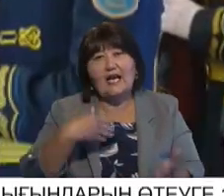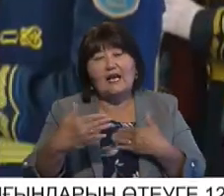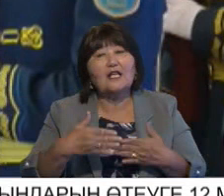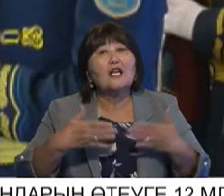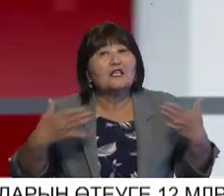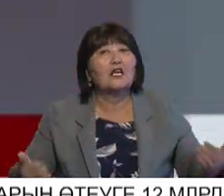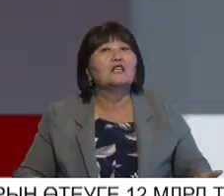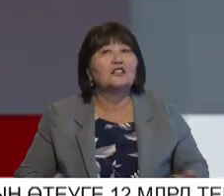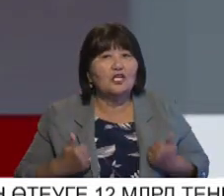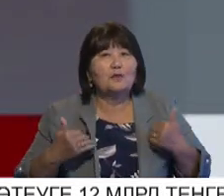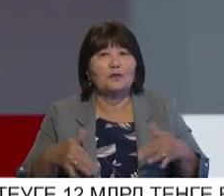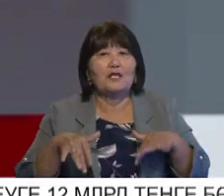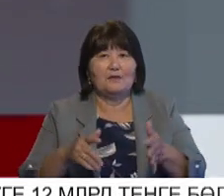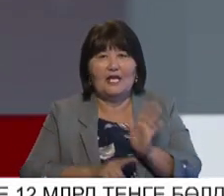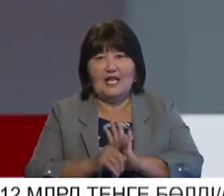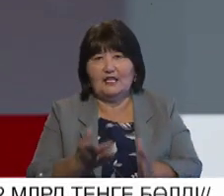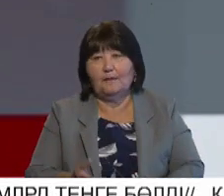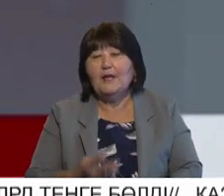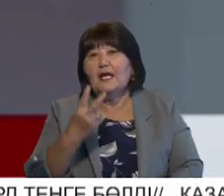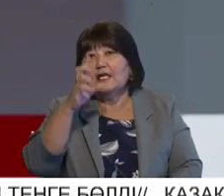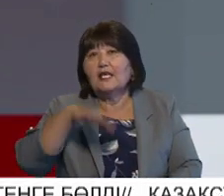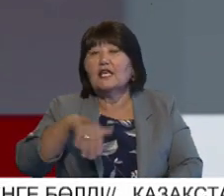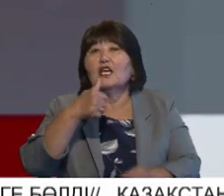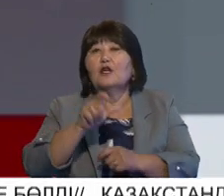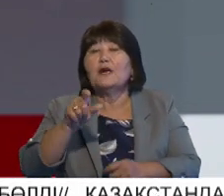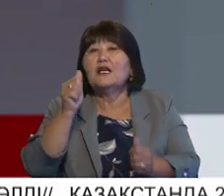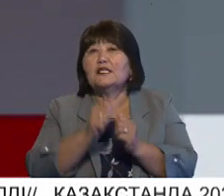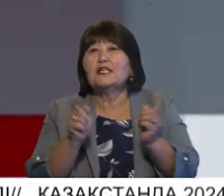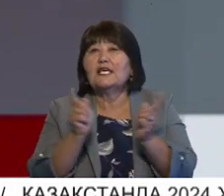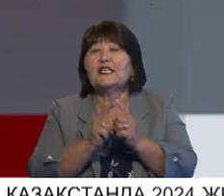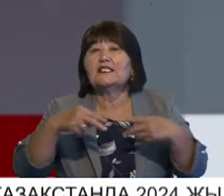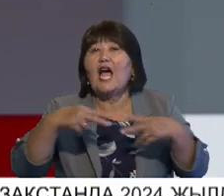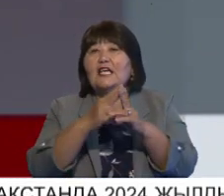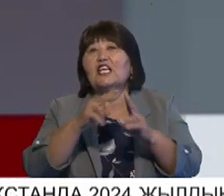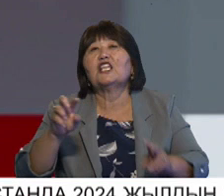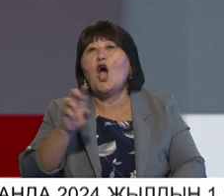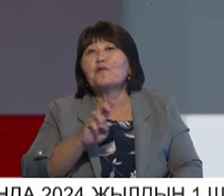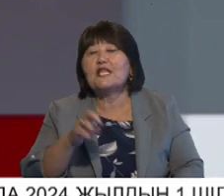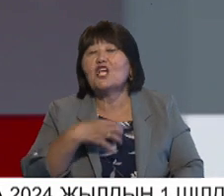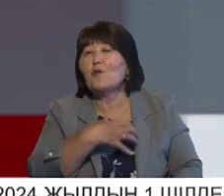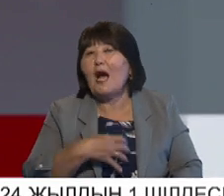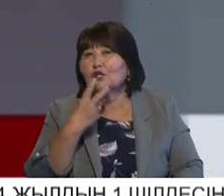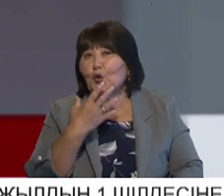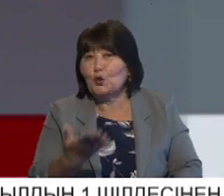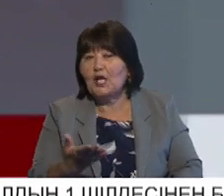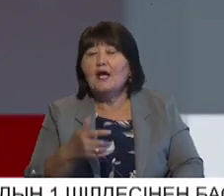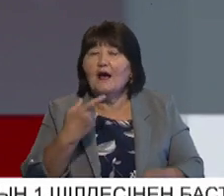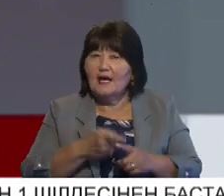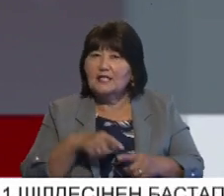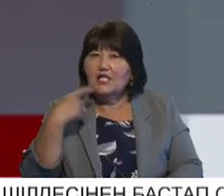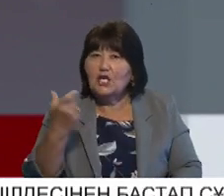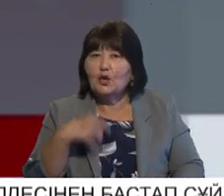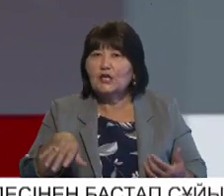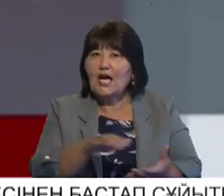тың серпін беріп келеді. Екі ел басшысының жиі кездесуі Астана мен Бейжің қарым-қатынасының маңыздылығын көрсетеді. Әсіресе